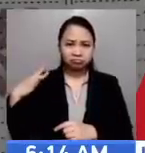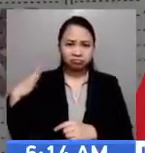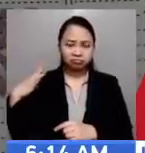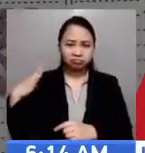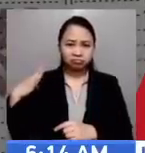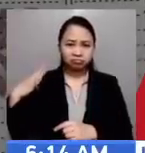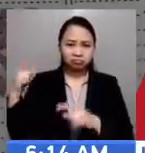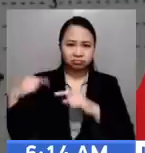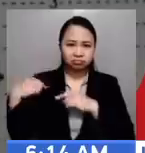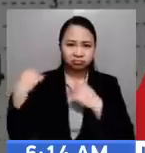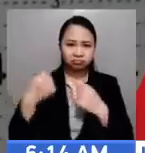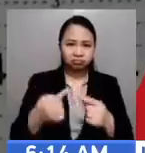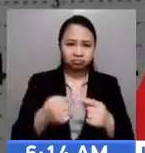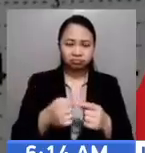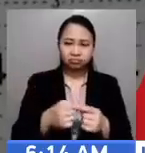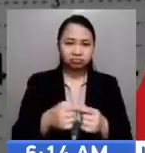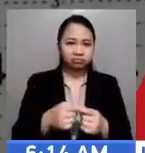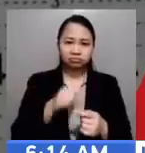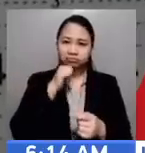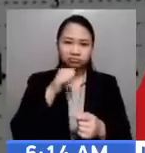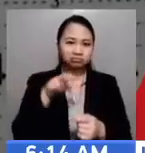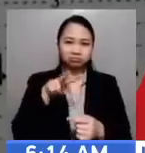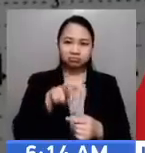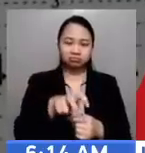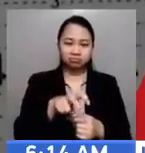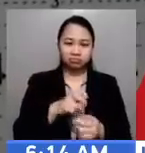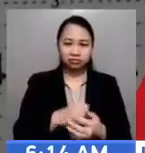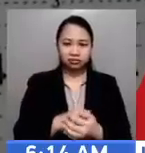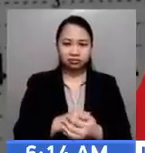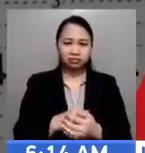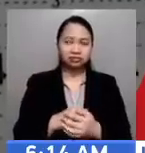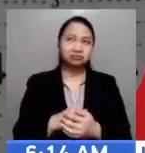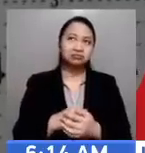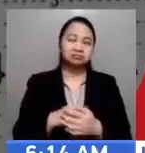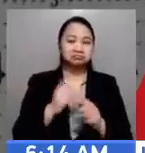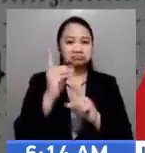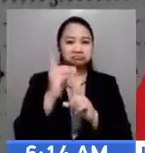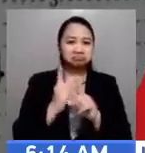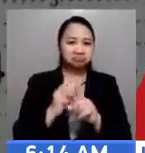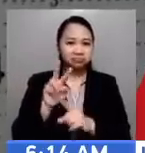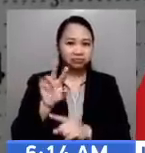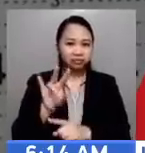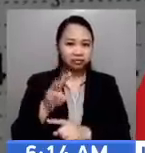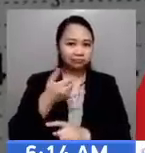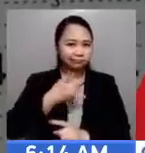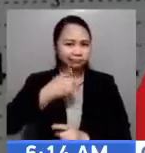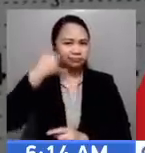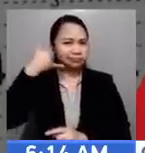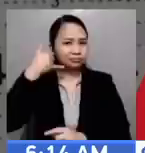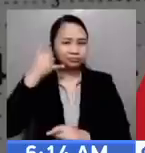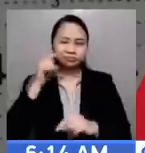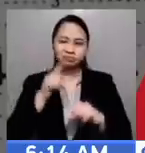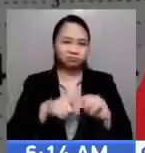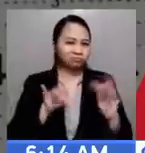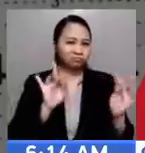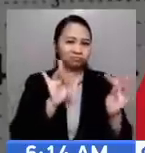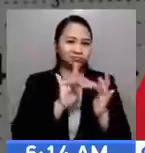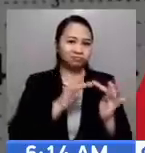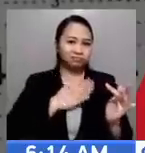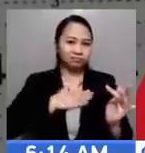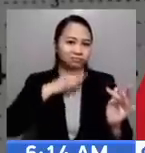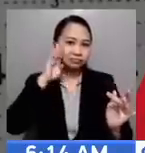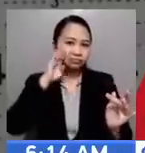siya nakita hanggang ngayon. Nung December 27, nung tinawagan namin, hindi na namin siya makontakt. Tapos hanggang sa